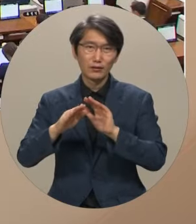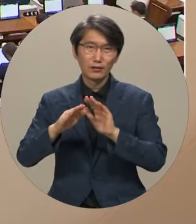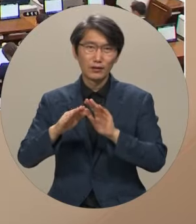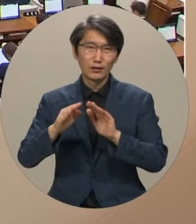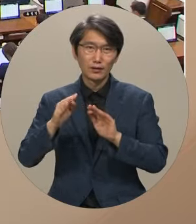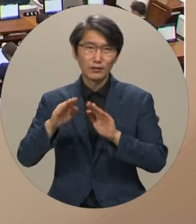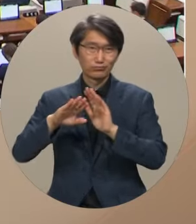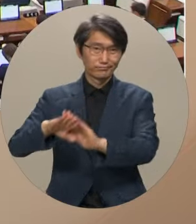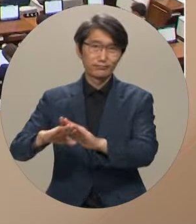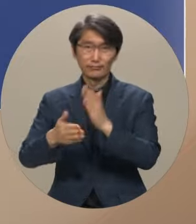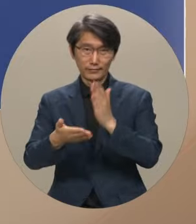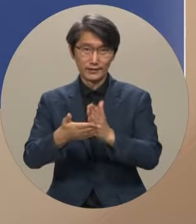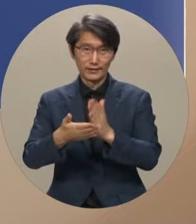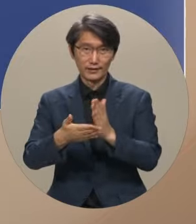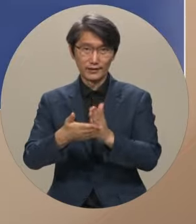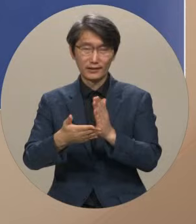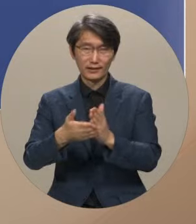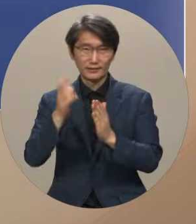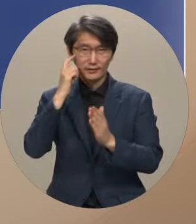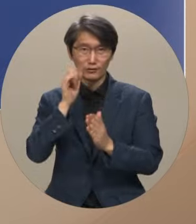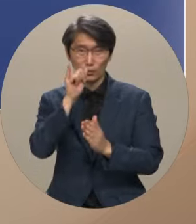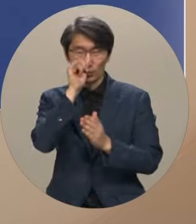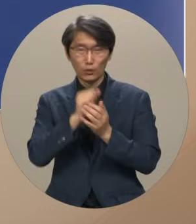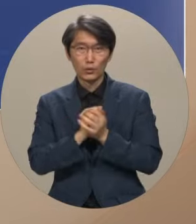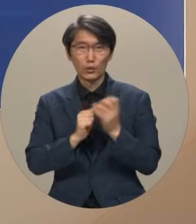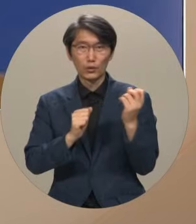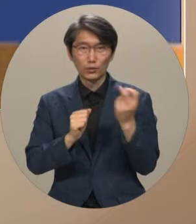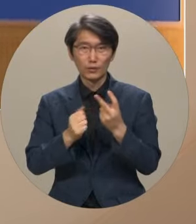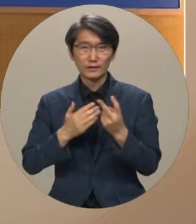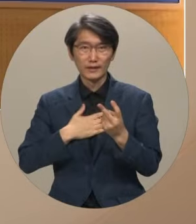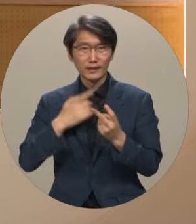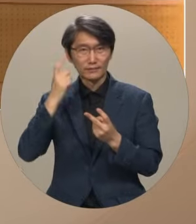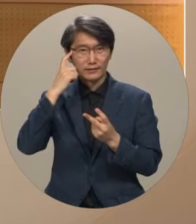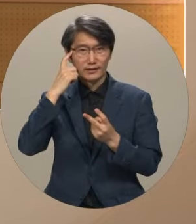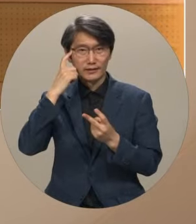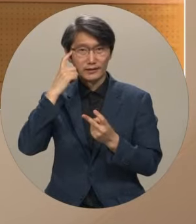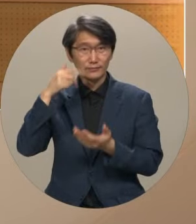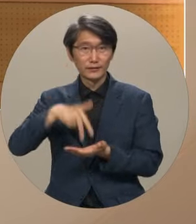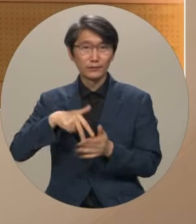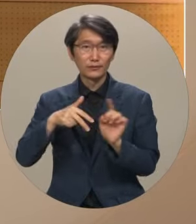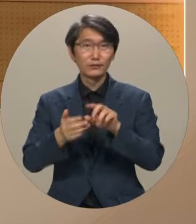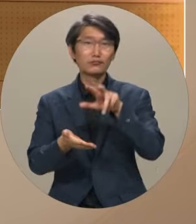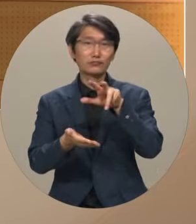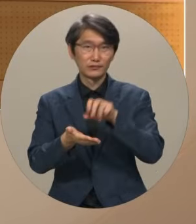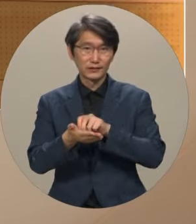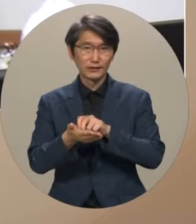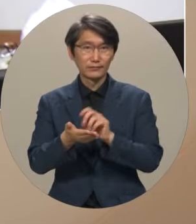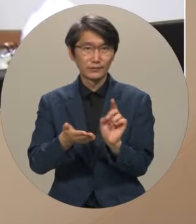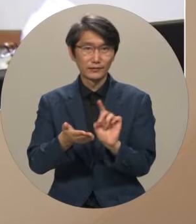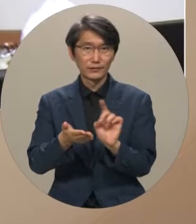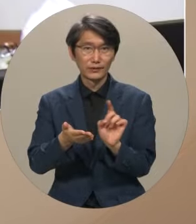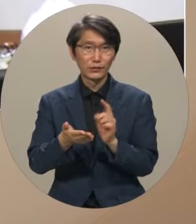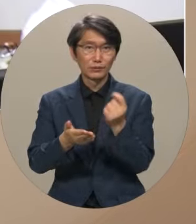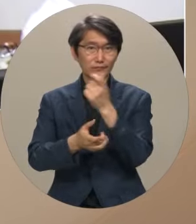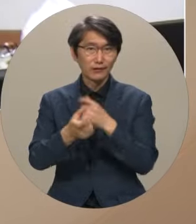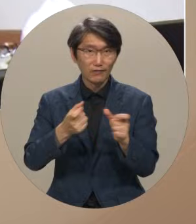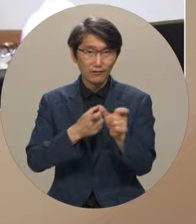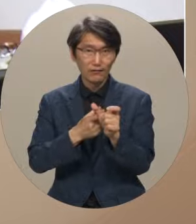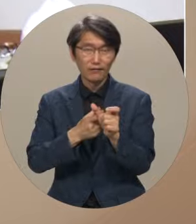된다 이런 생각이 많이 들고요. 제가 생각하기에는 이 문제는 그 좀